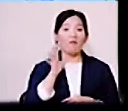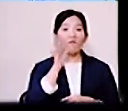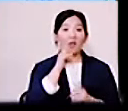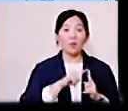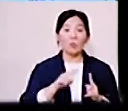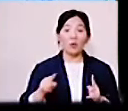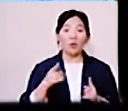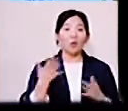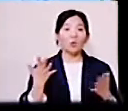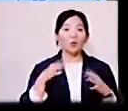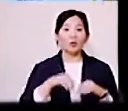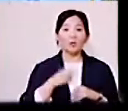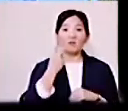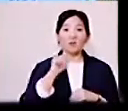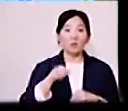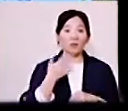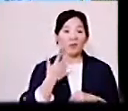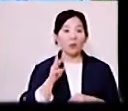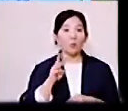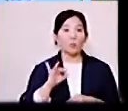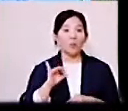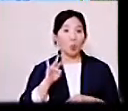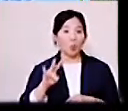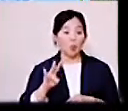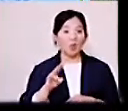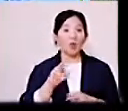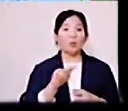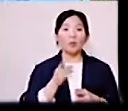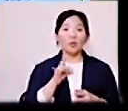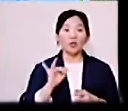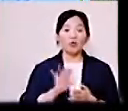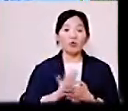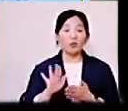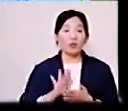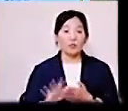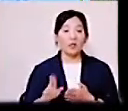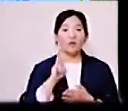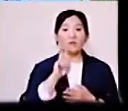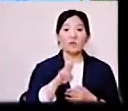составит 2,5 минуты при частоте дискретизации